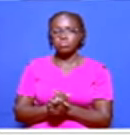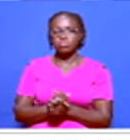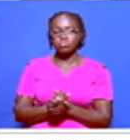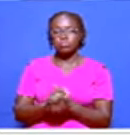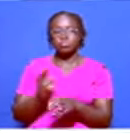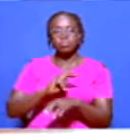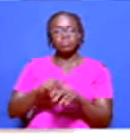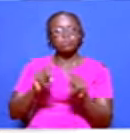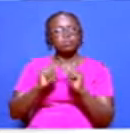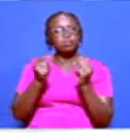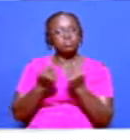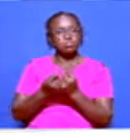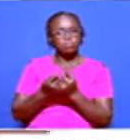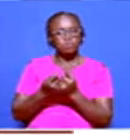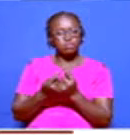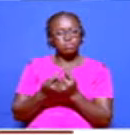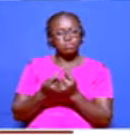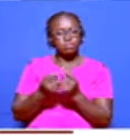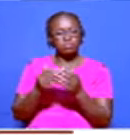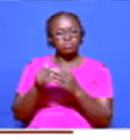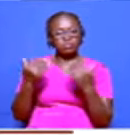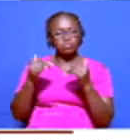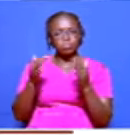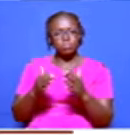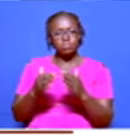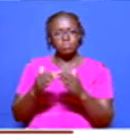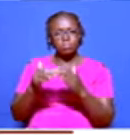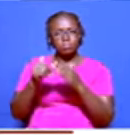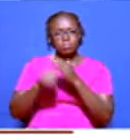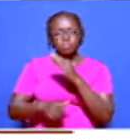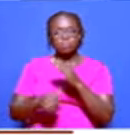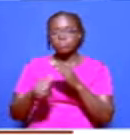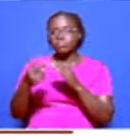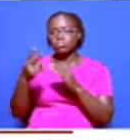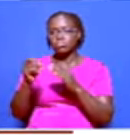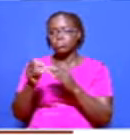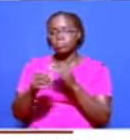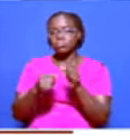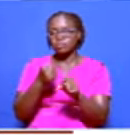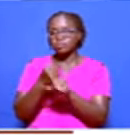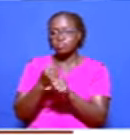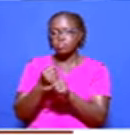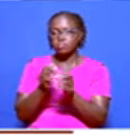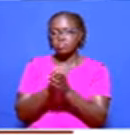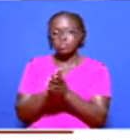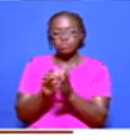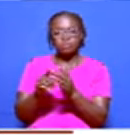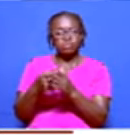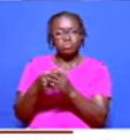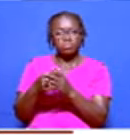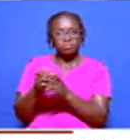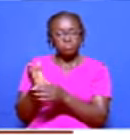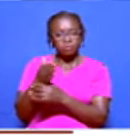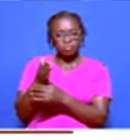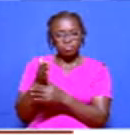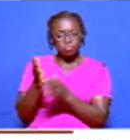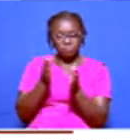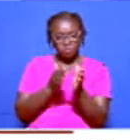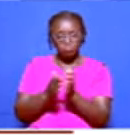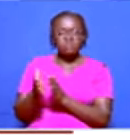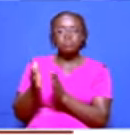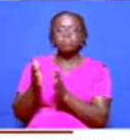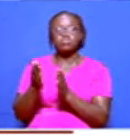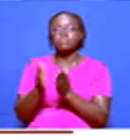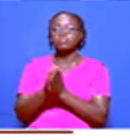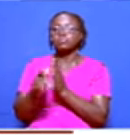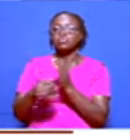raga ya wachezaji wasiozidi umri wa miaka 20 inatarajiwa kukita kambi ya mazoezi ya Alhamisi kujiandaa kushiriki katika makala ya mwaka huu